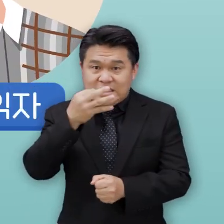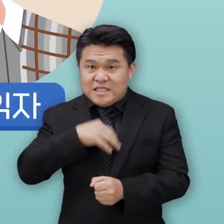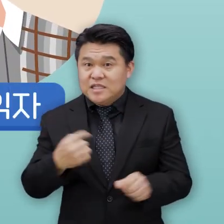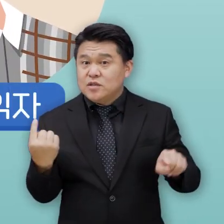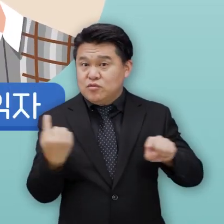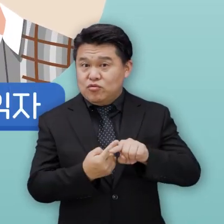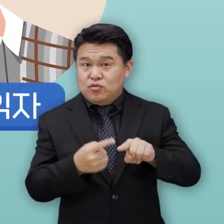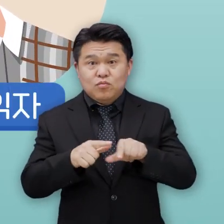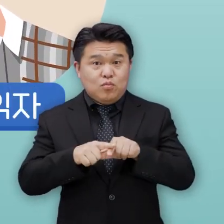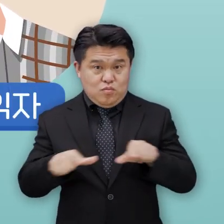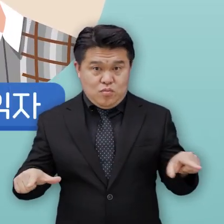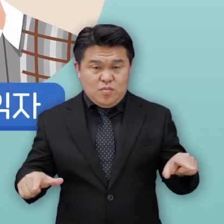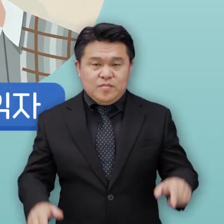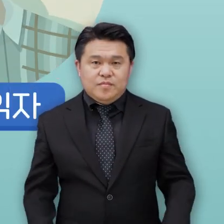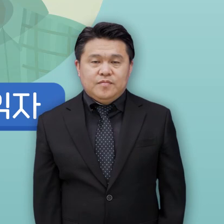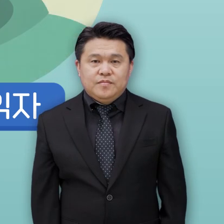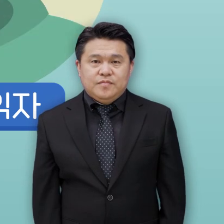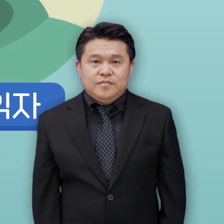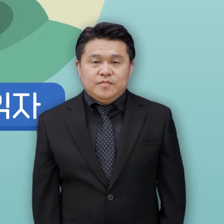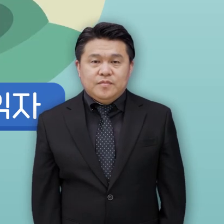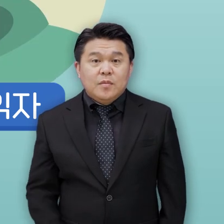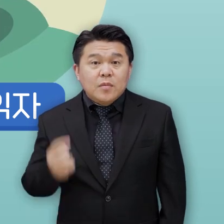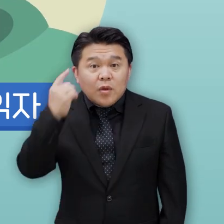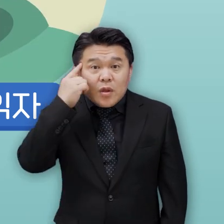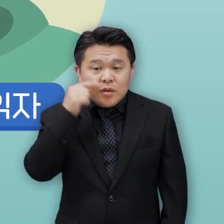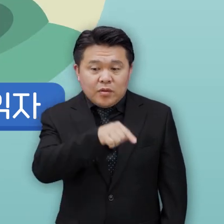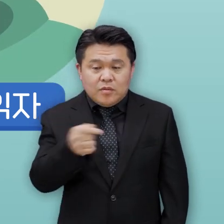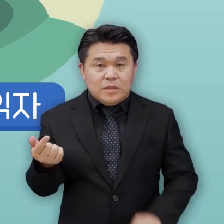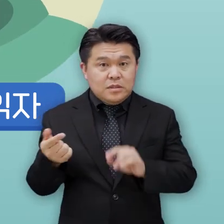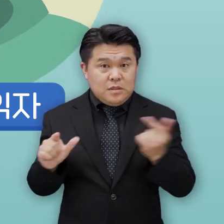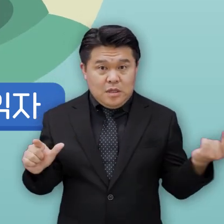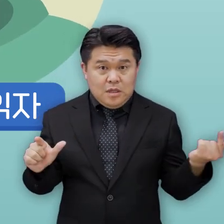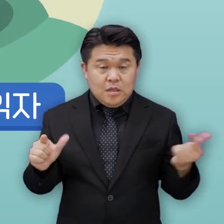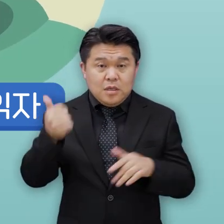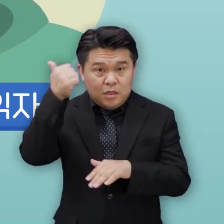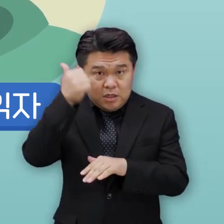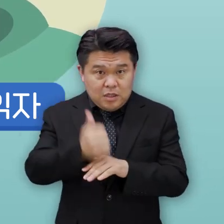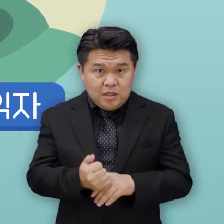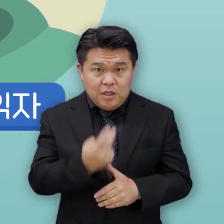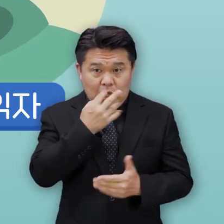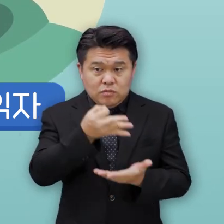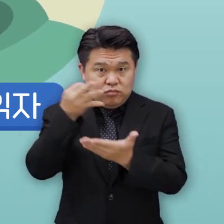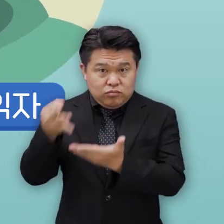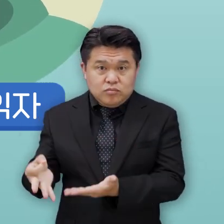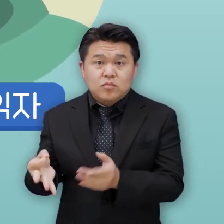수익자를 동일하게 설정합니다. 왜냐하면 보험계약자와 보험 수익자가